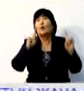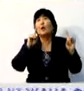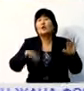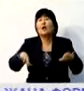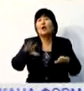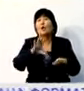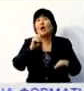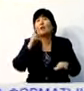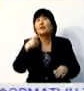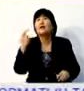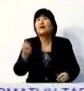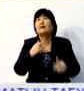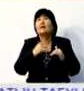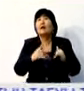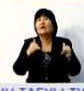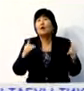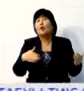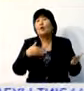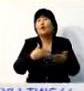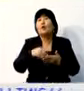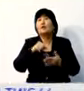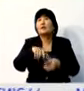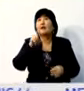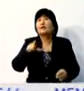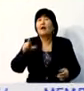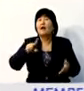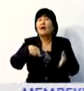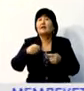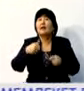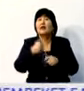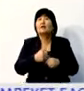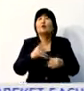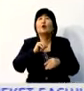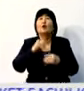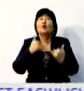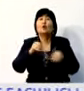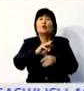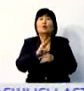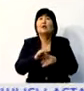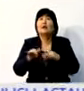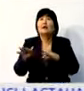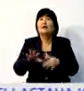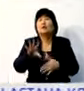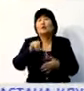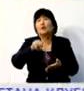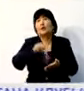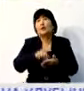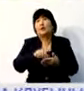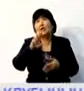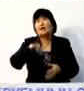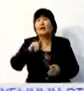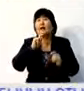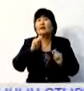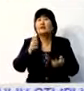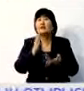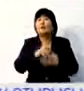өлкенің әлеуметтік-экономикалық дамуына үлес қосып жүрген жандар қала әкімінің құрметіне бөленді. Ісімен үлгі өнеге көрсетіп, елге сыйлы